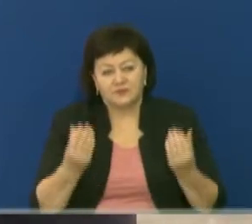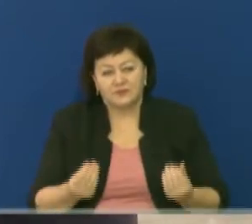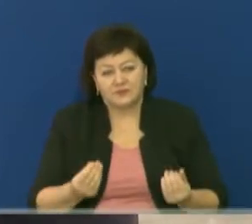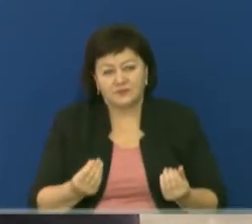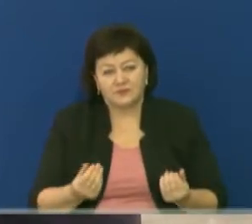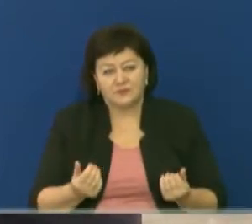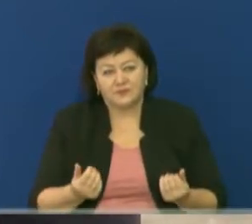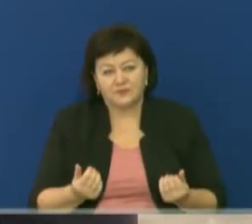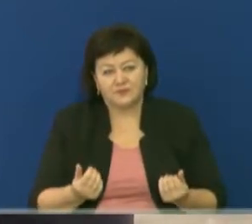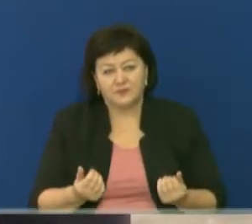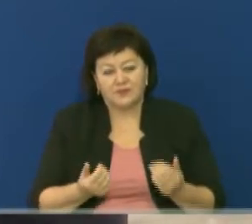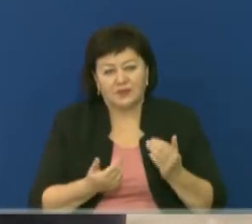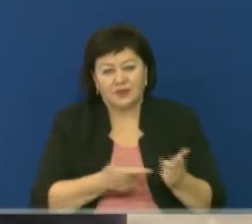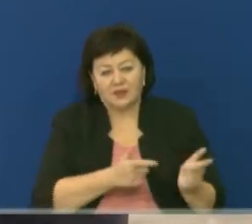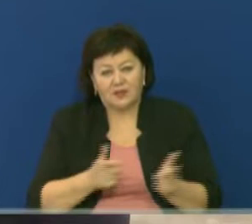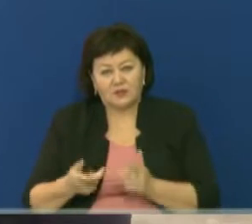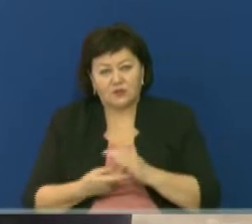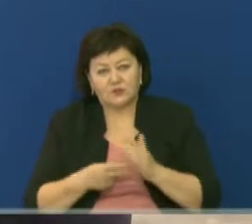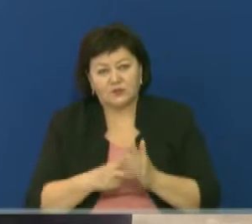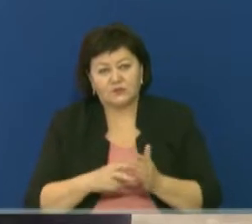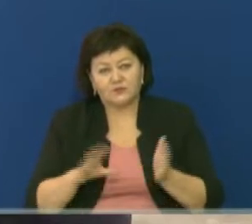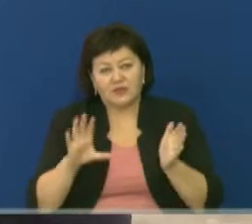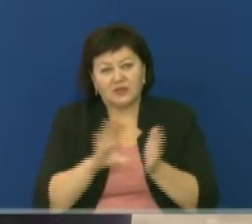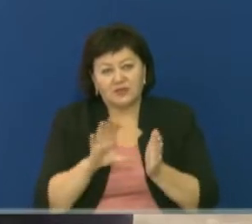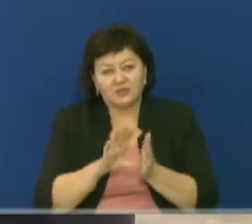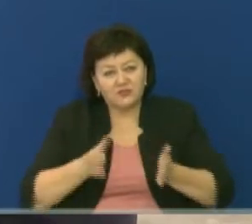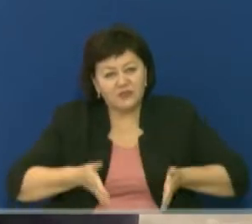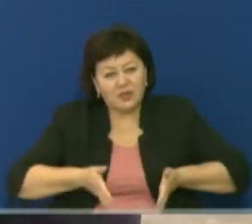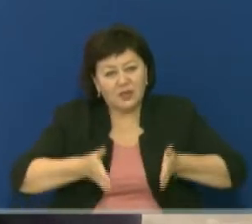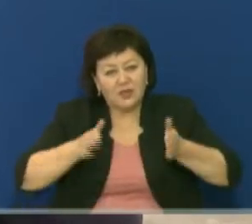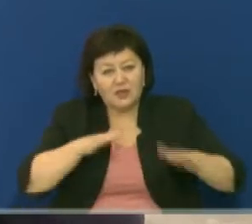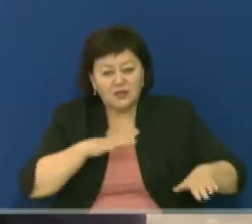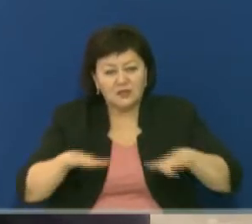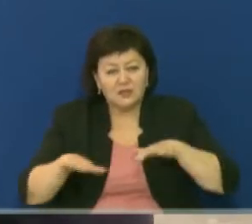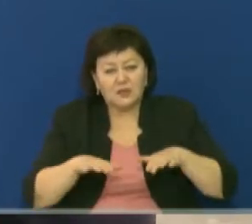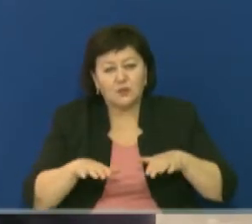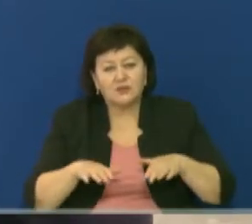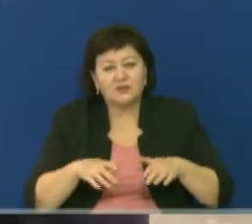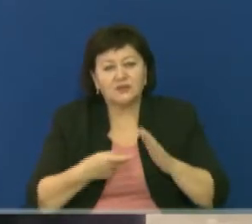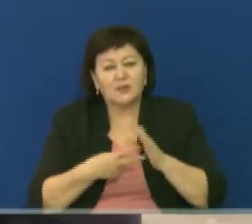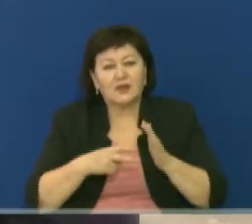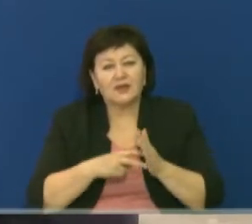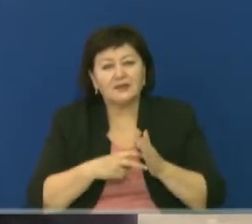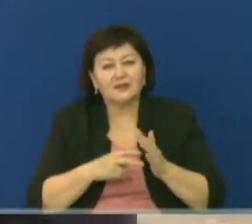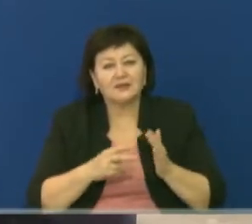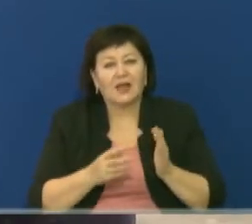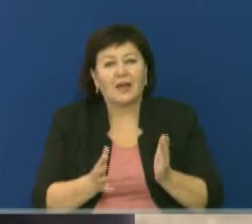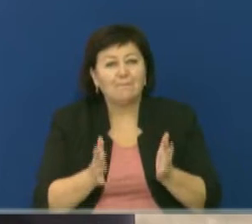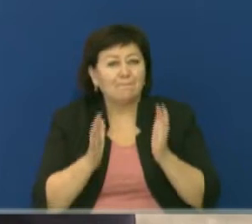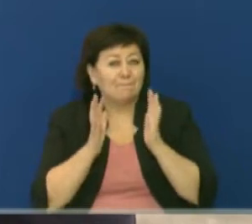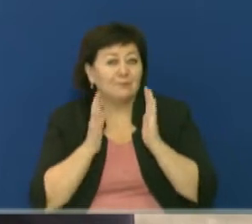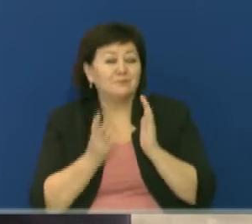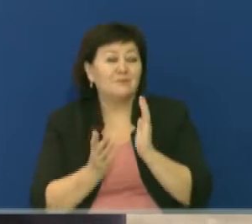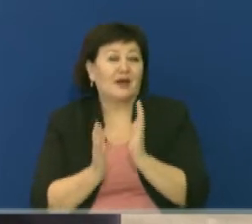Сейчас вот готовим проект. Прокладывается дорога и электричество. Разрабатывается проект на создание парка и строительство в трех местах новых